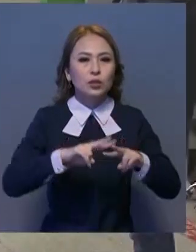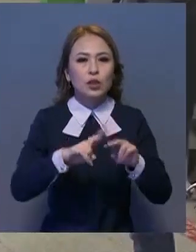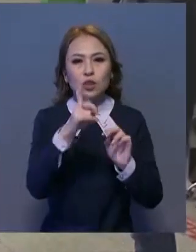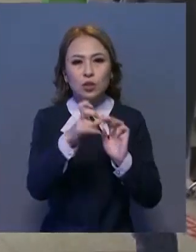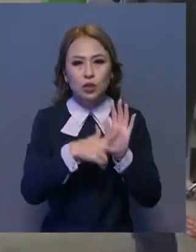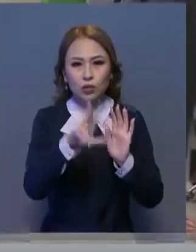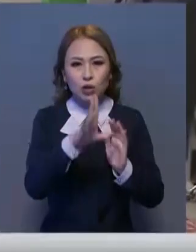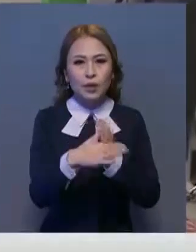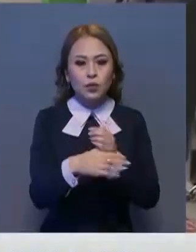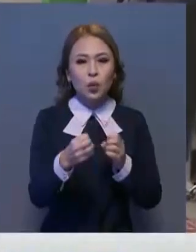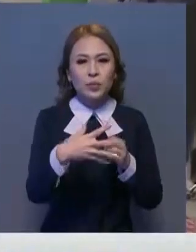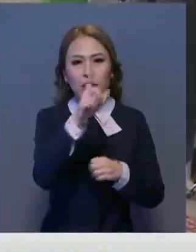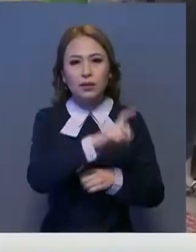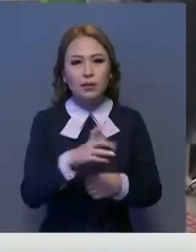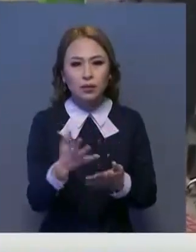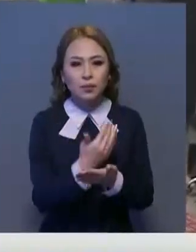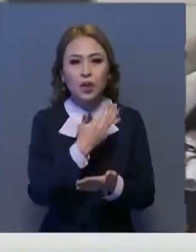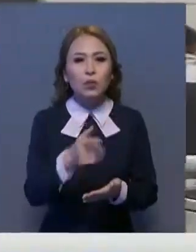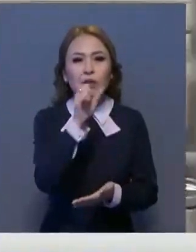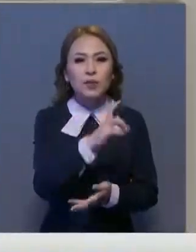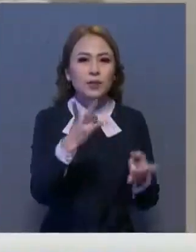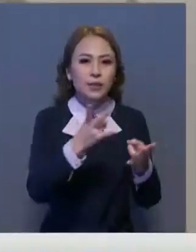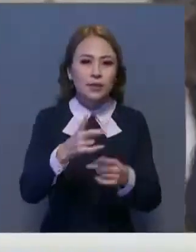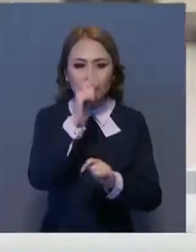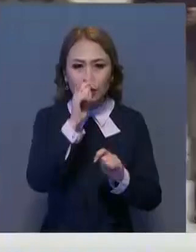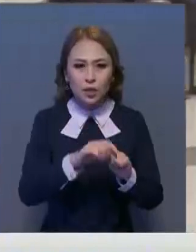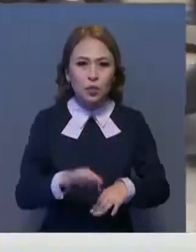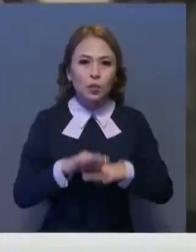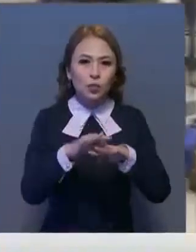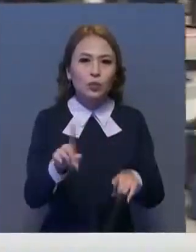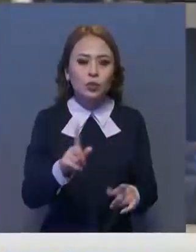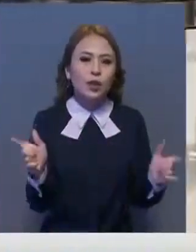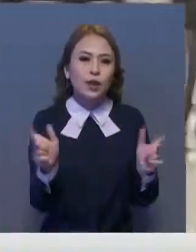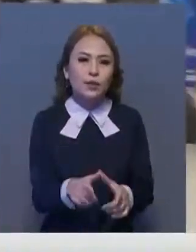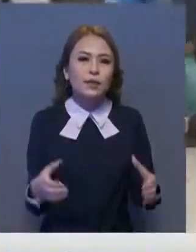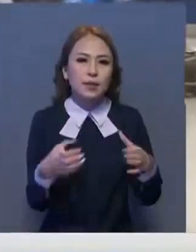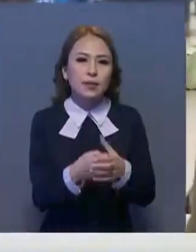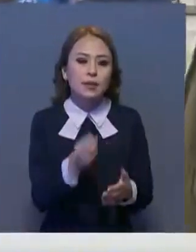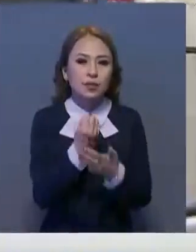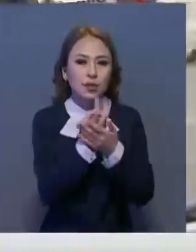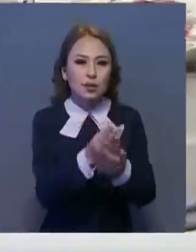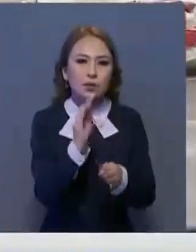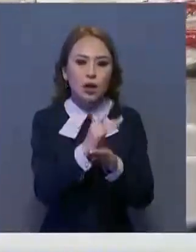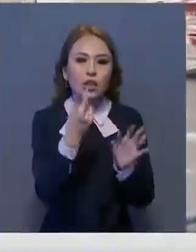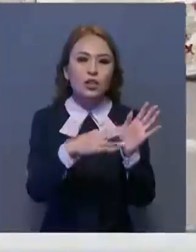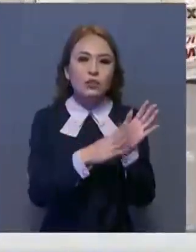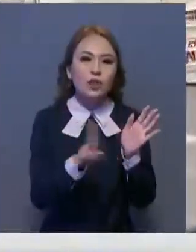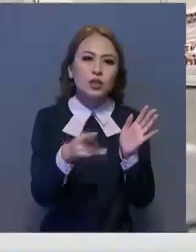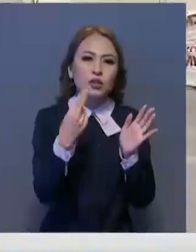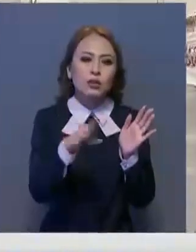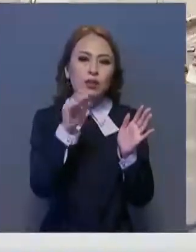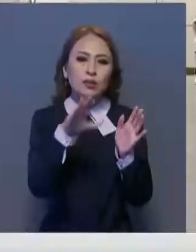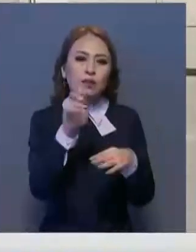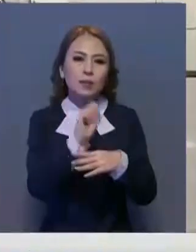Нұрсұлтанда 183, Атырауда 15 адам анықталды. Бұл азаматтар тиісті тексерістен өту үшін карантиндік стационарға жатқызылды.